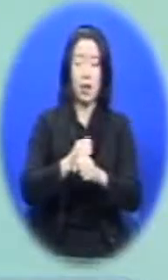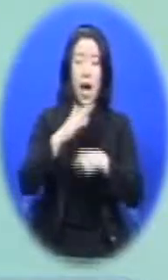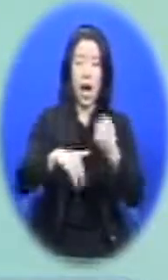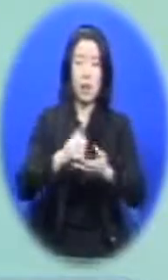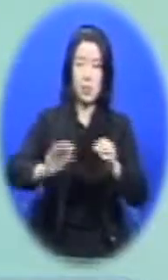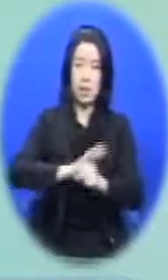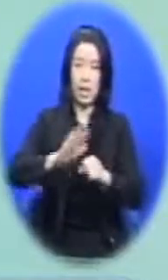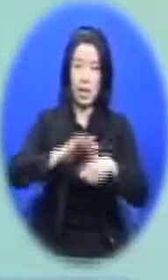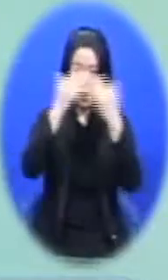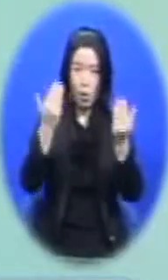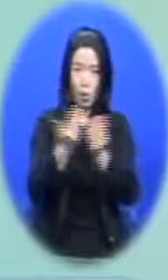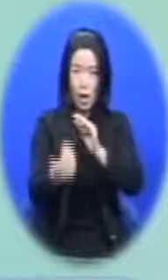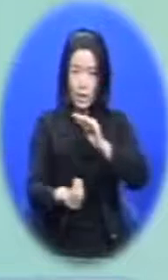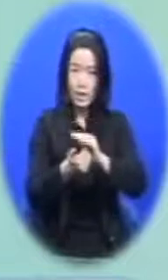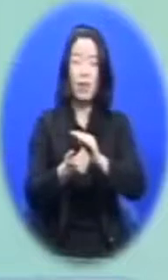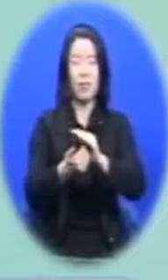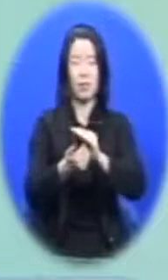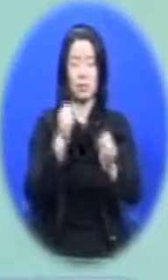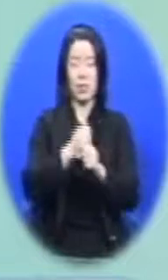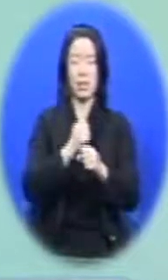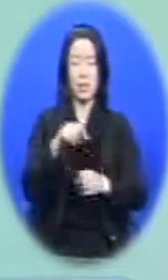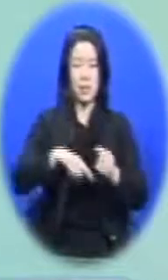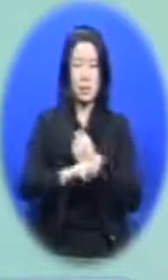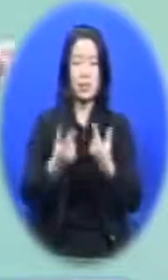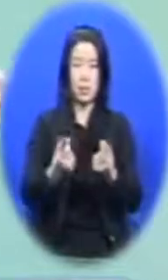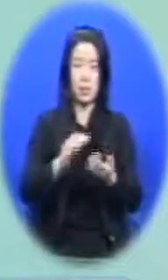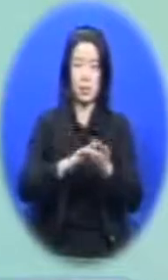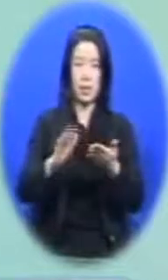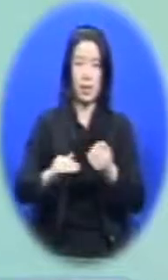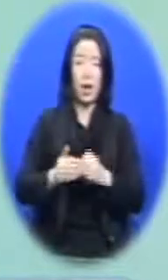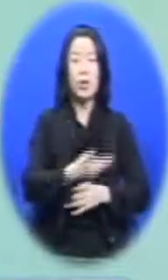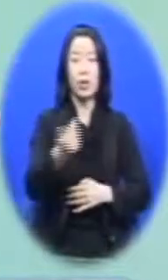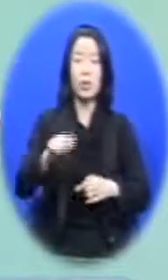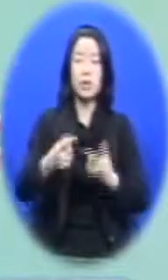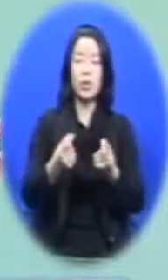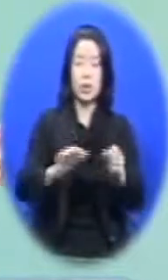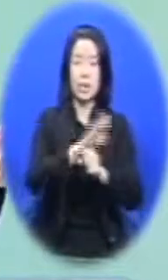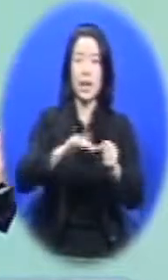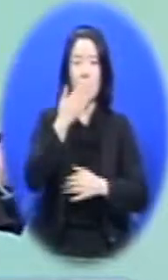사랑을 완성시키신다는 겁니다. 여러분들이 그렇게 사랑하게 된다는 거죠.